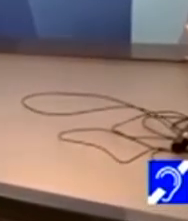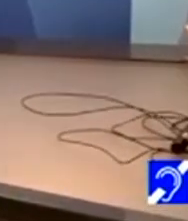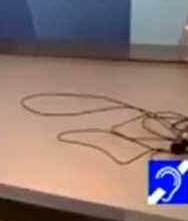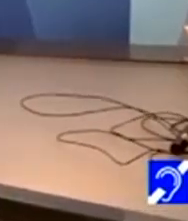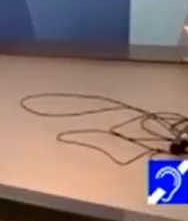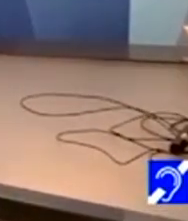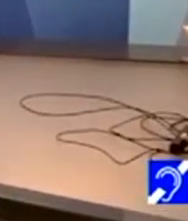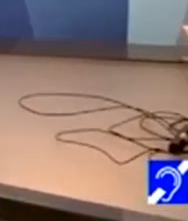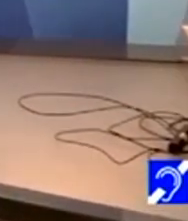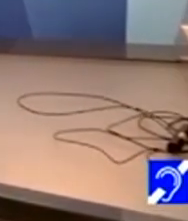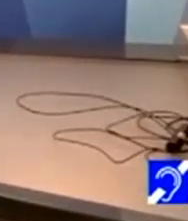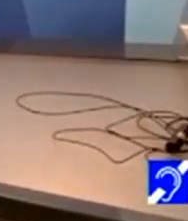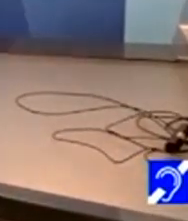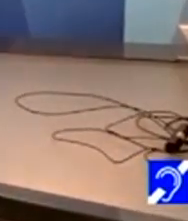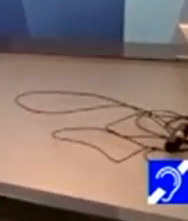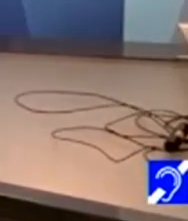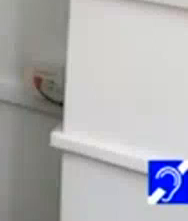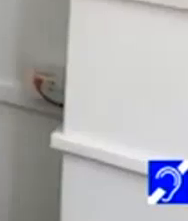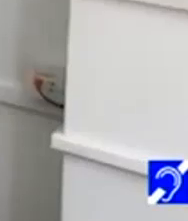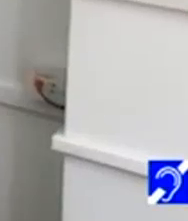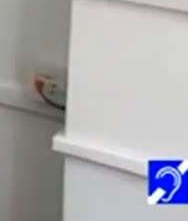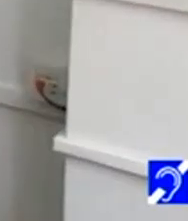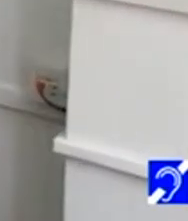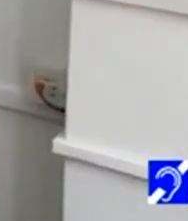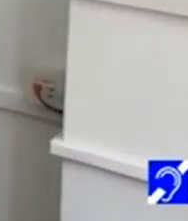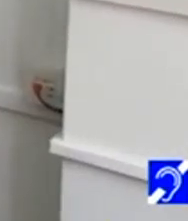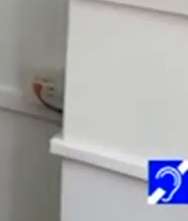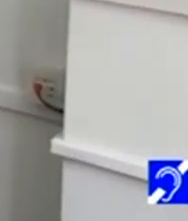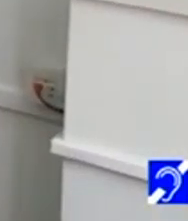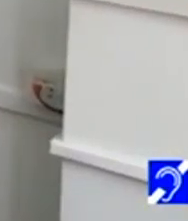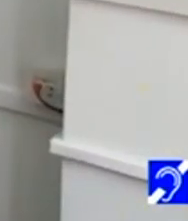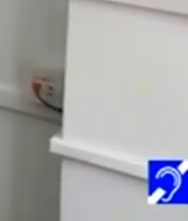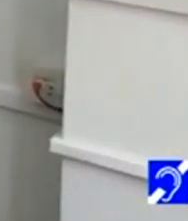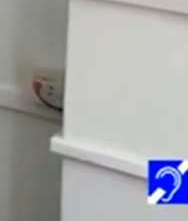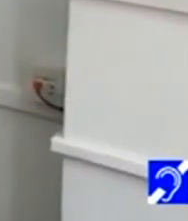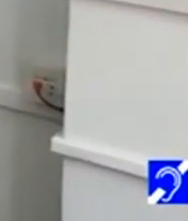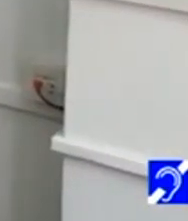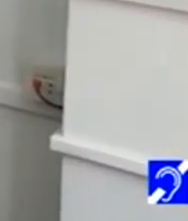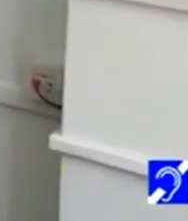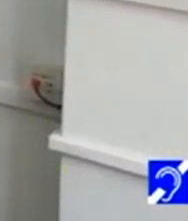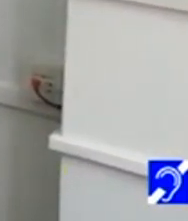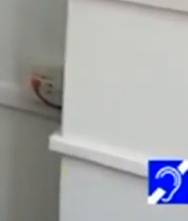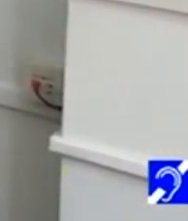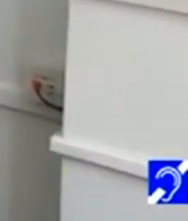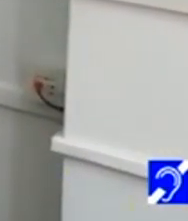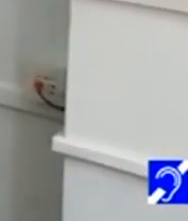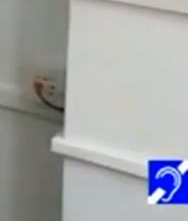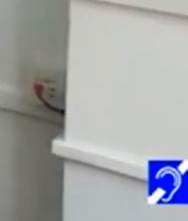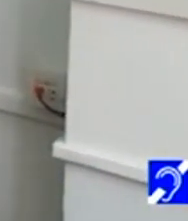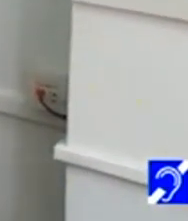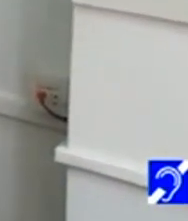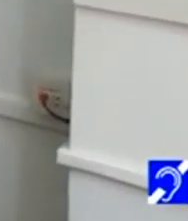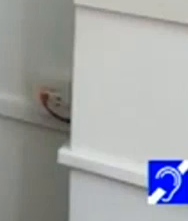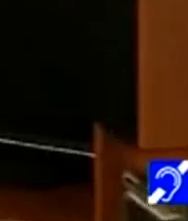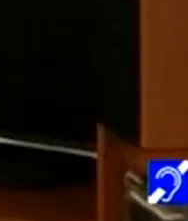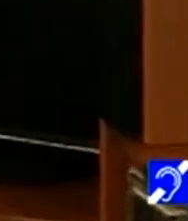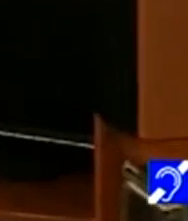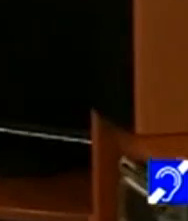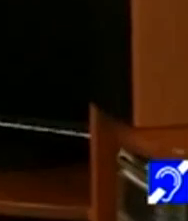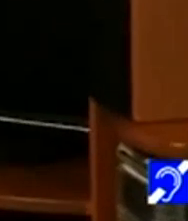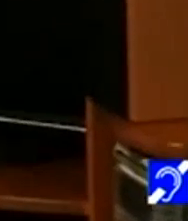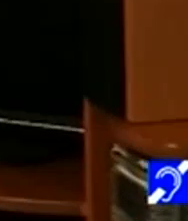necesitate, atunci când va fi epuizat potențialul asistenței medicale spitalicești. Totodată, ministrul Sănătății a luat decizia de a